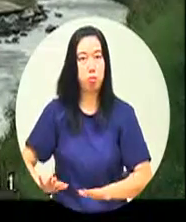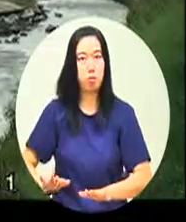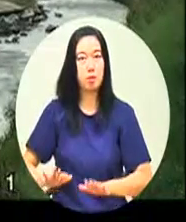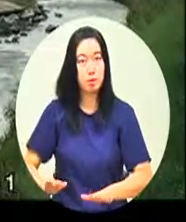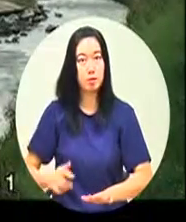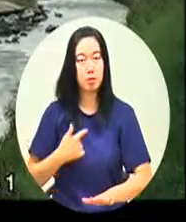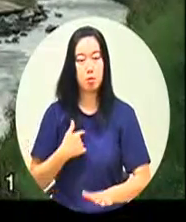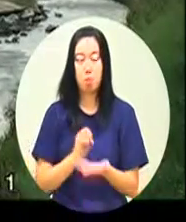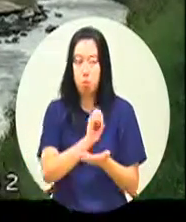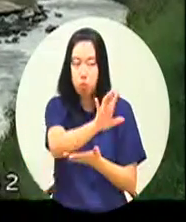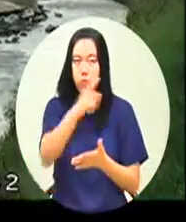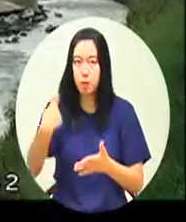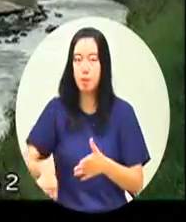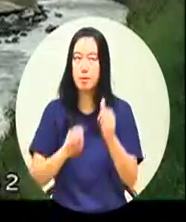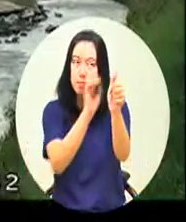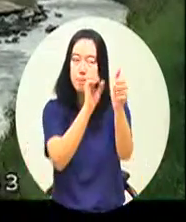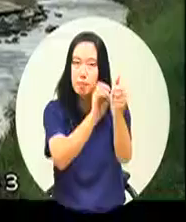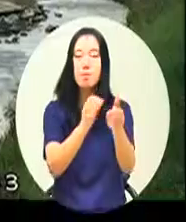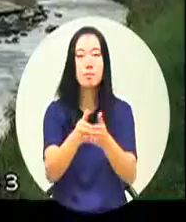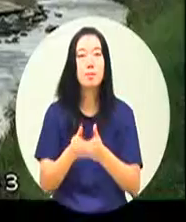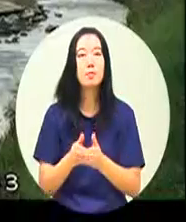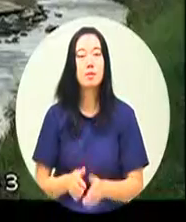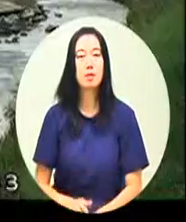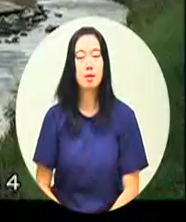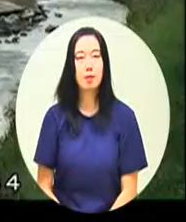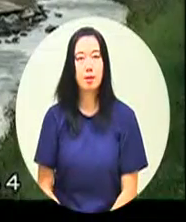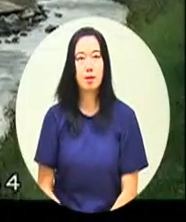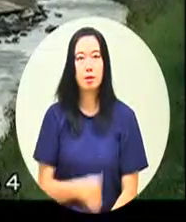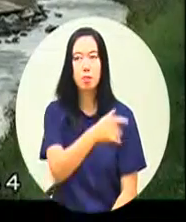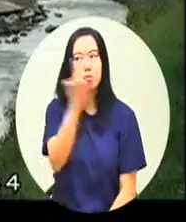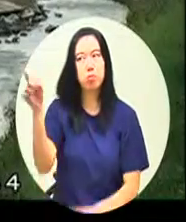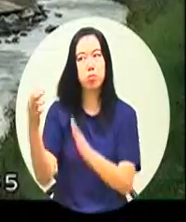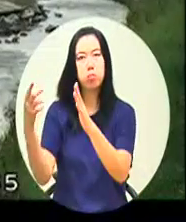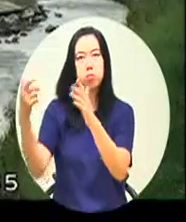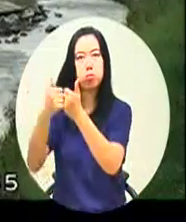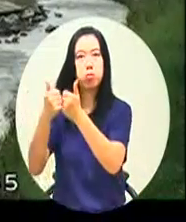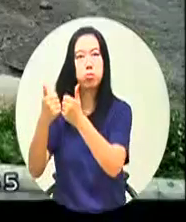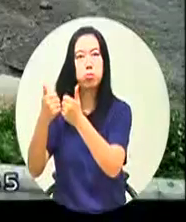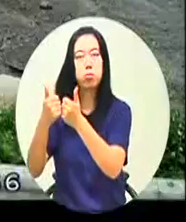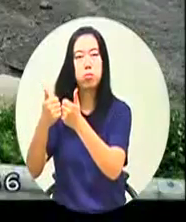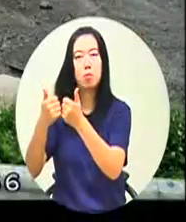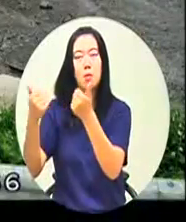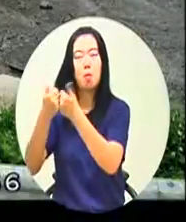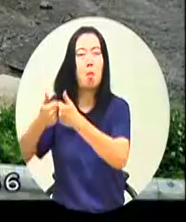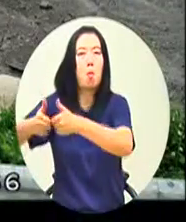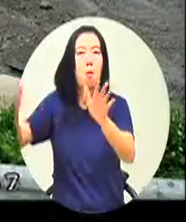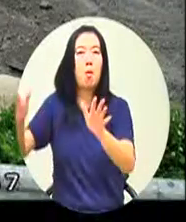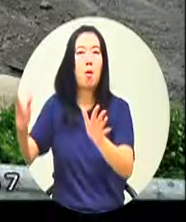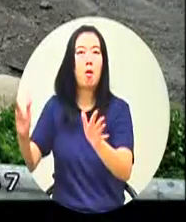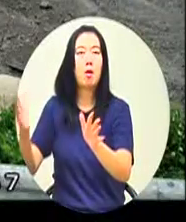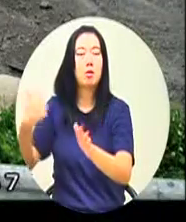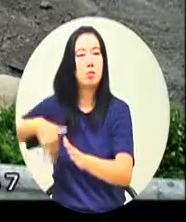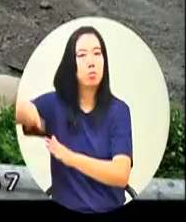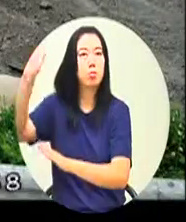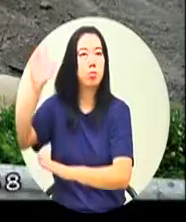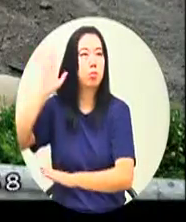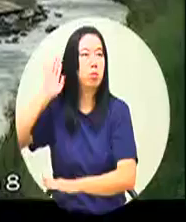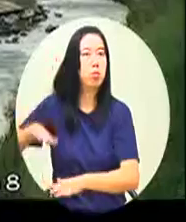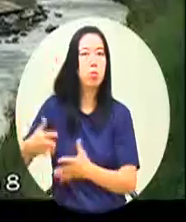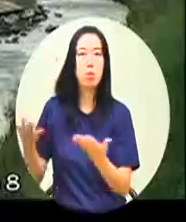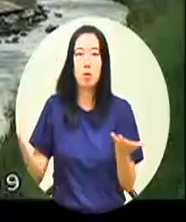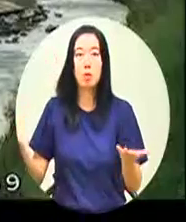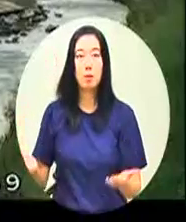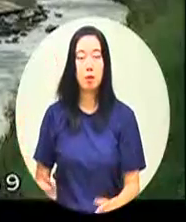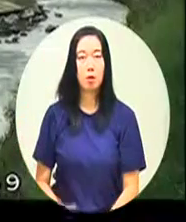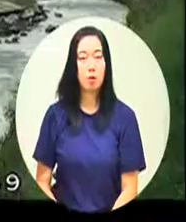去一定爱甲局长佮拜托，唔好讲迄间公共诶，啊，大家都尻川半半了，无代志啊啦